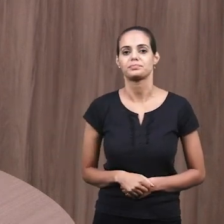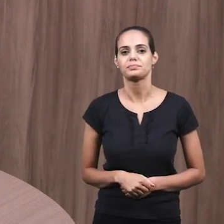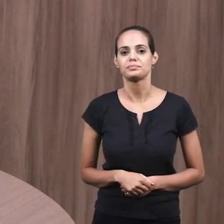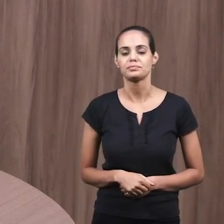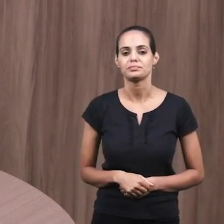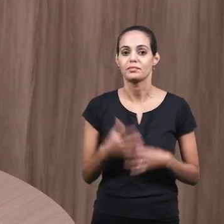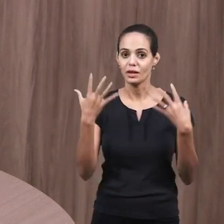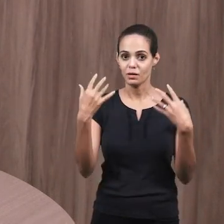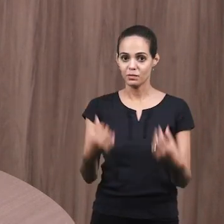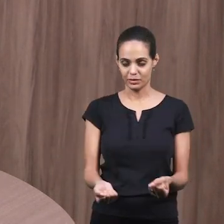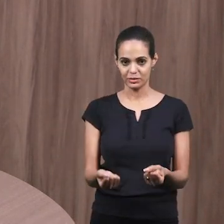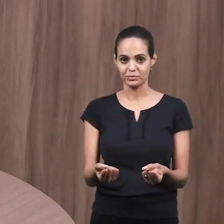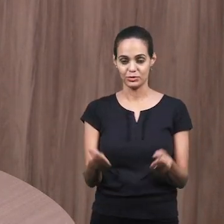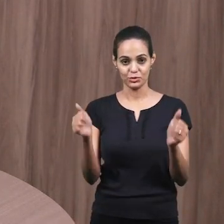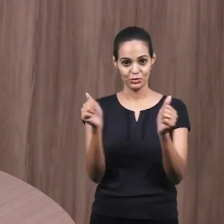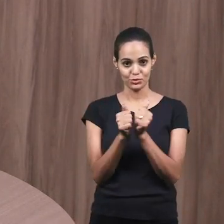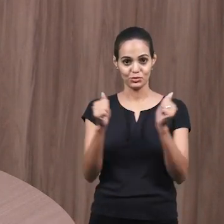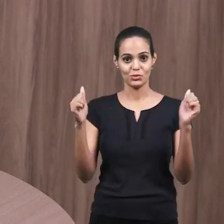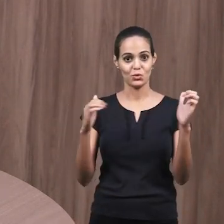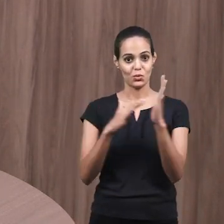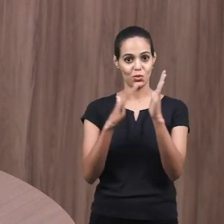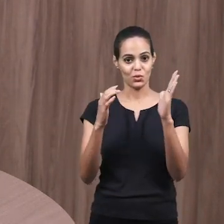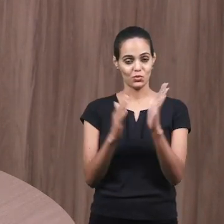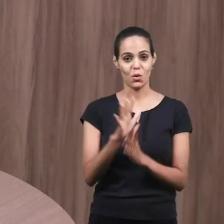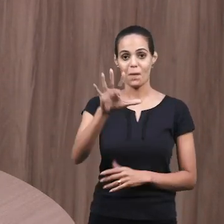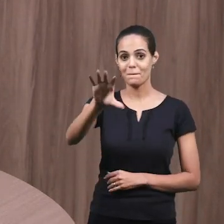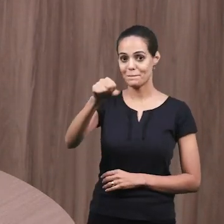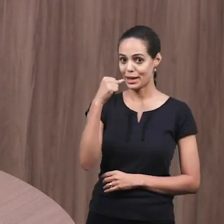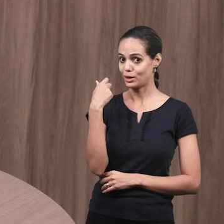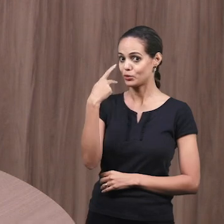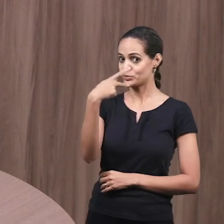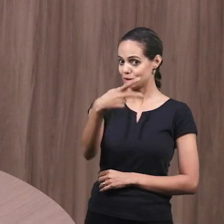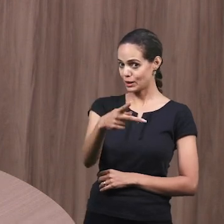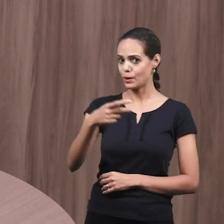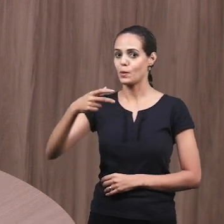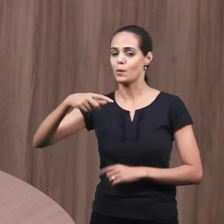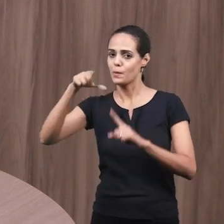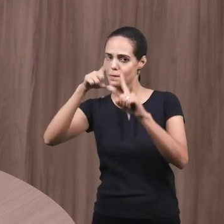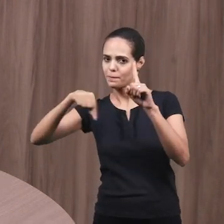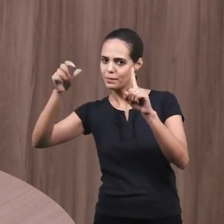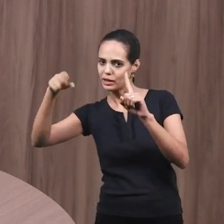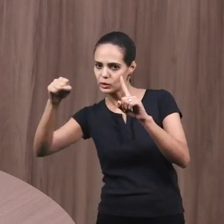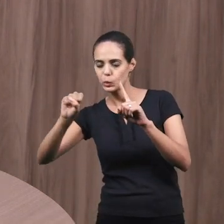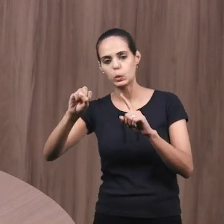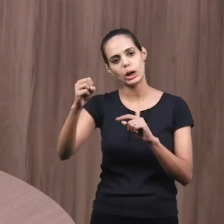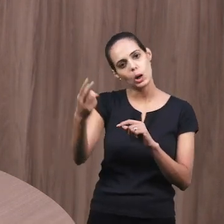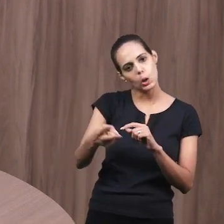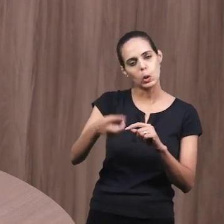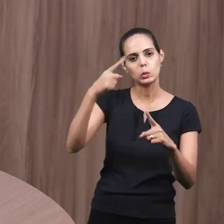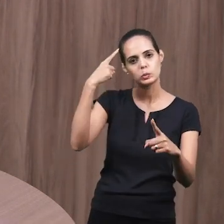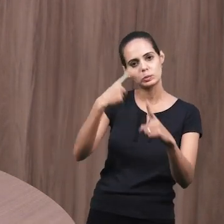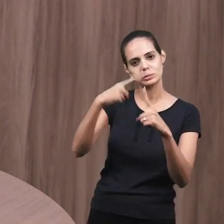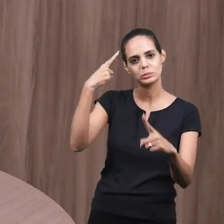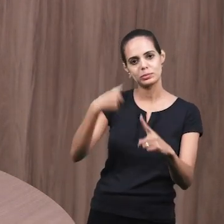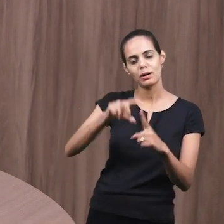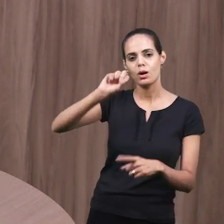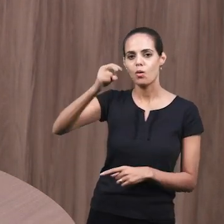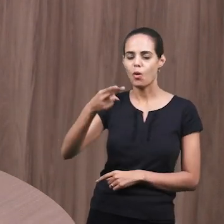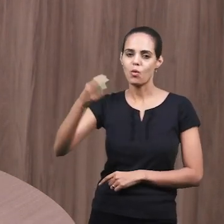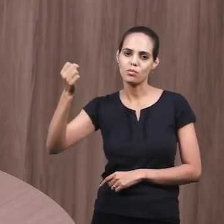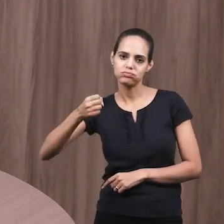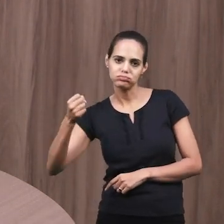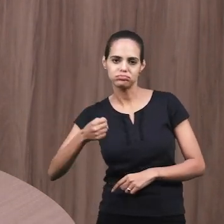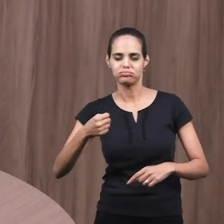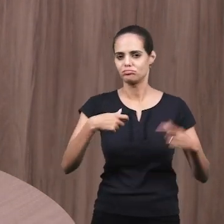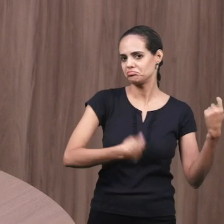Maintenant, nous allons jouer ensemble avec la louange. Prenez votre instrument et nous allons adorer le nom du Seigneur. Tous